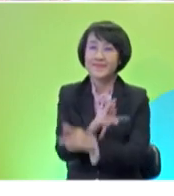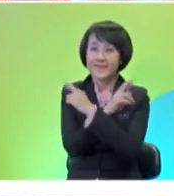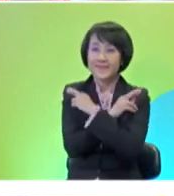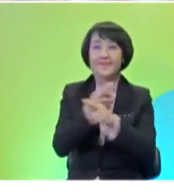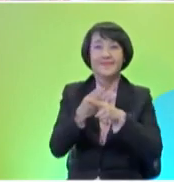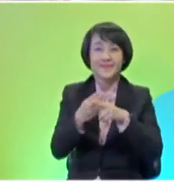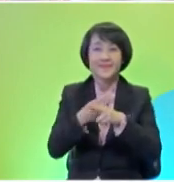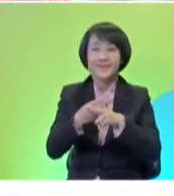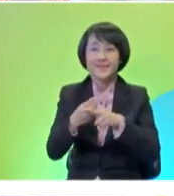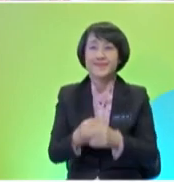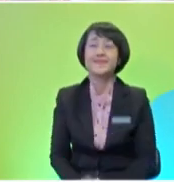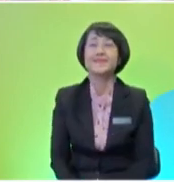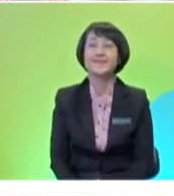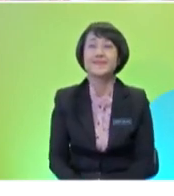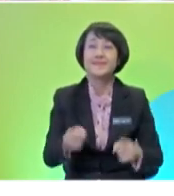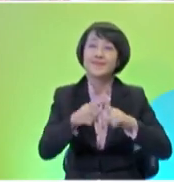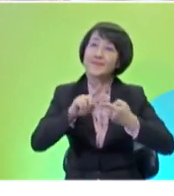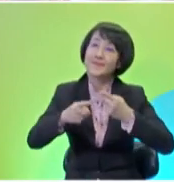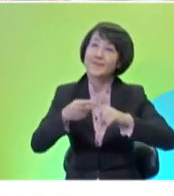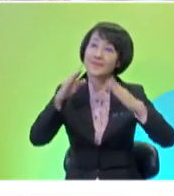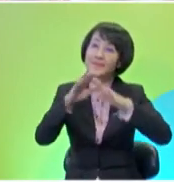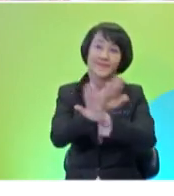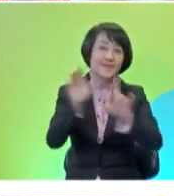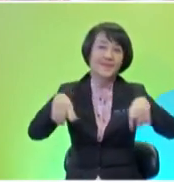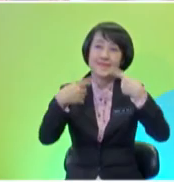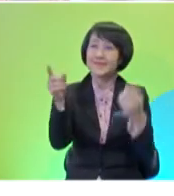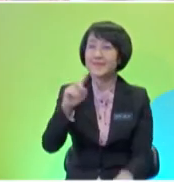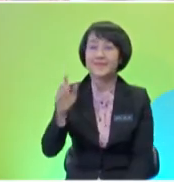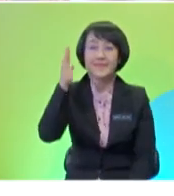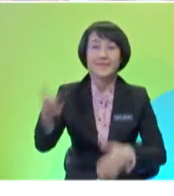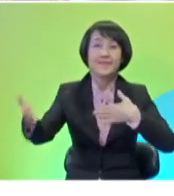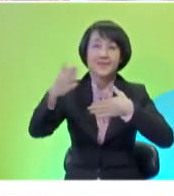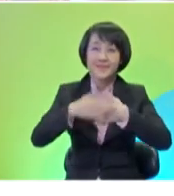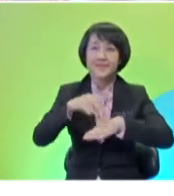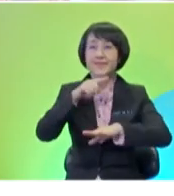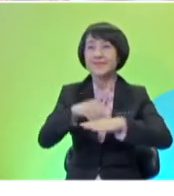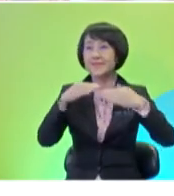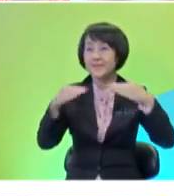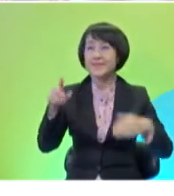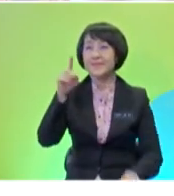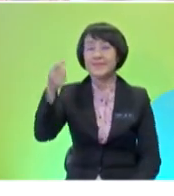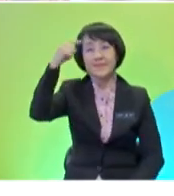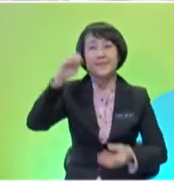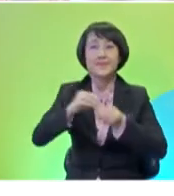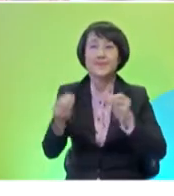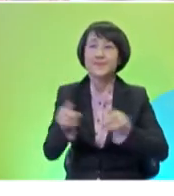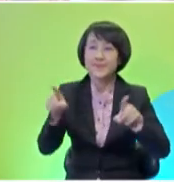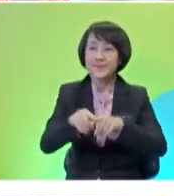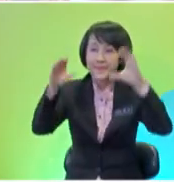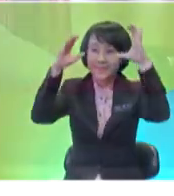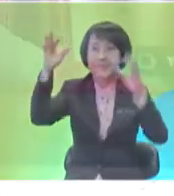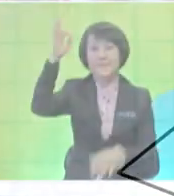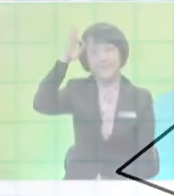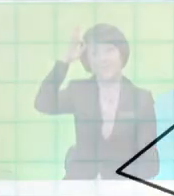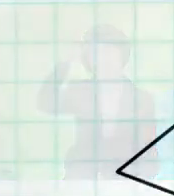oke kepada rekan-rekan di rumah jangan kemana-mana kita kembali lagi hanya di short tahap satu untuk numerasi bersama cekgufah